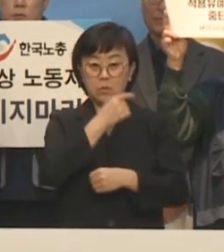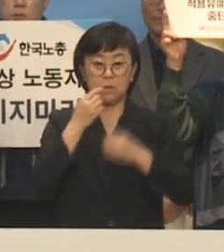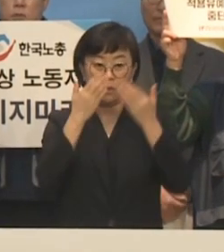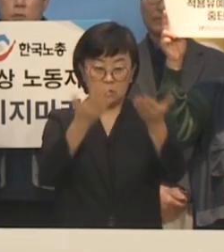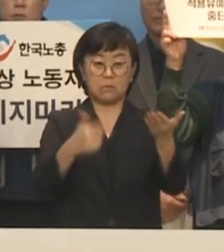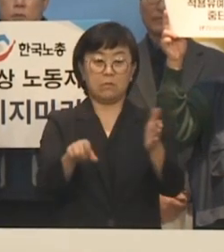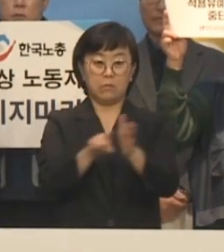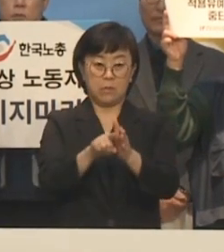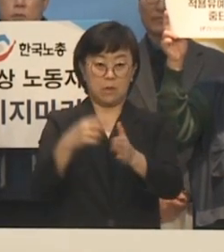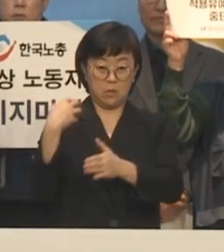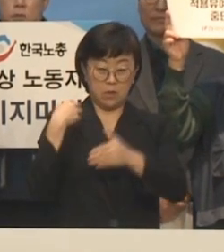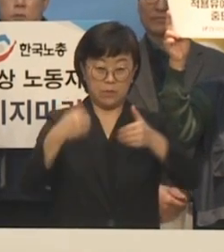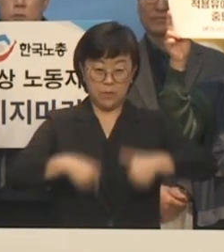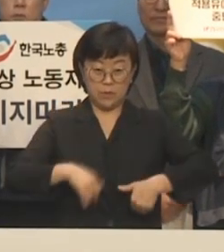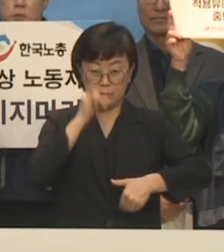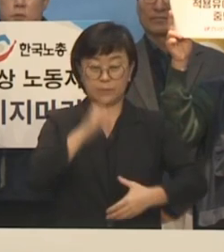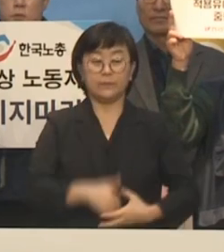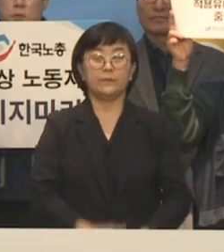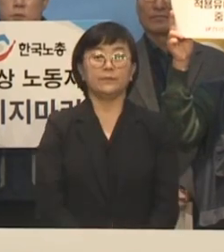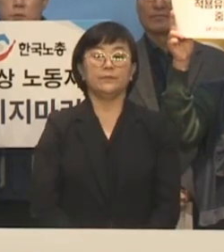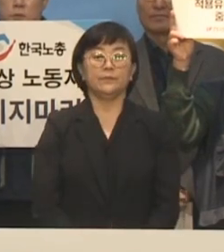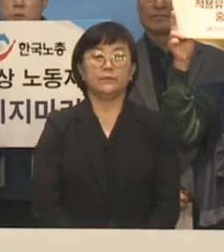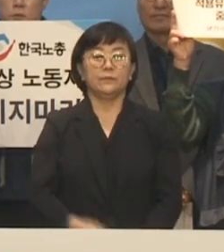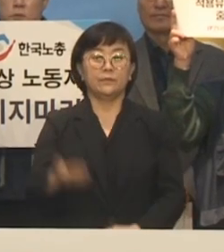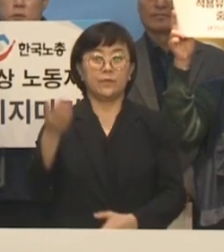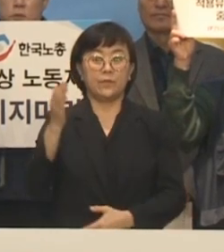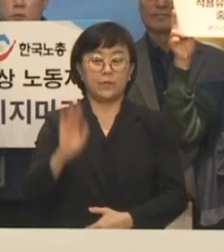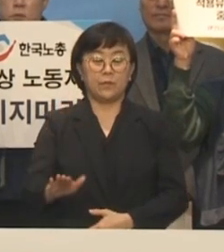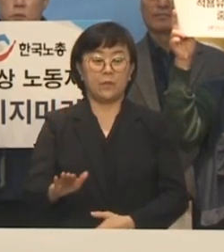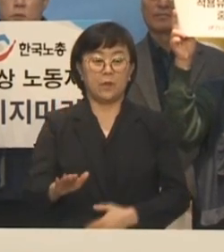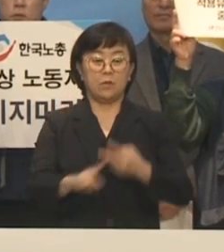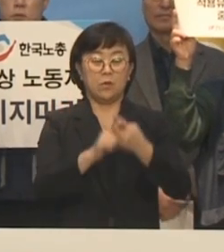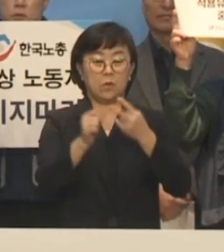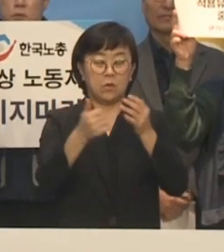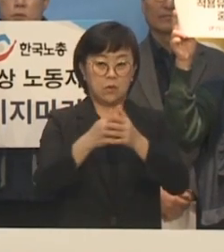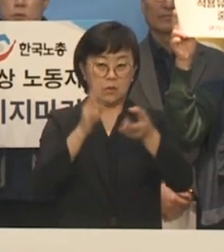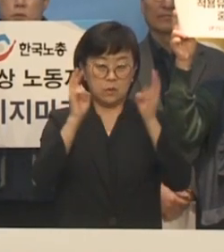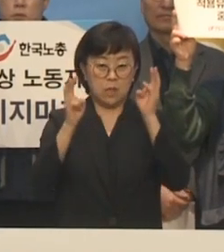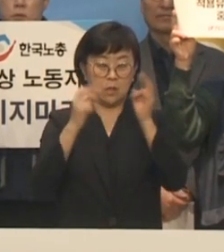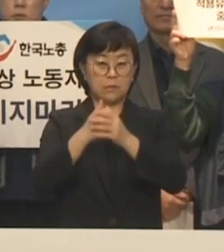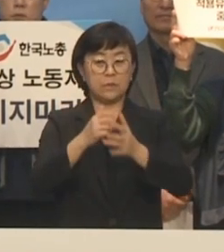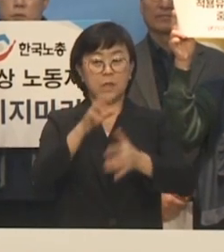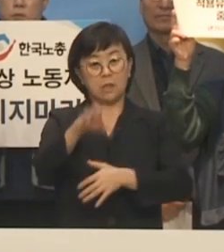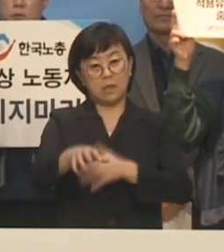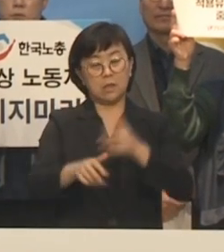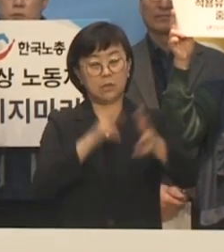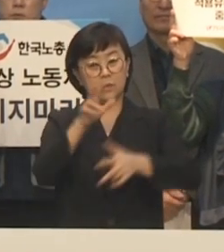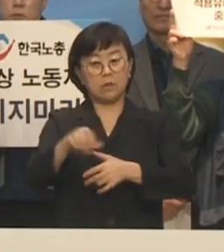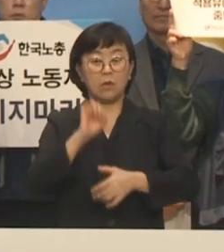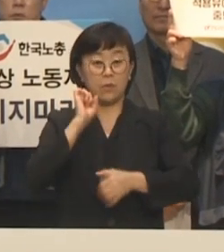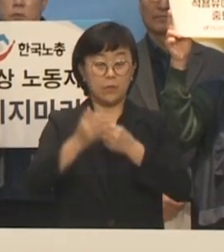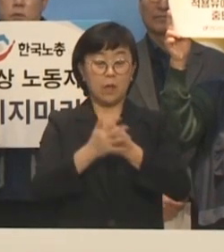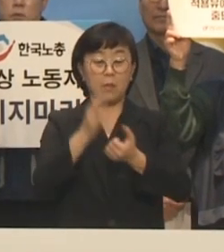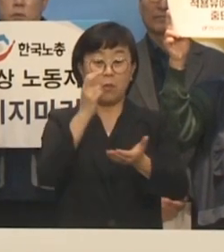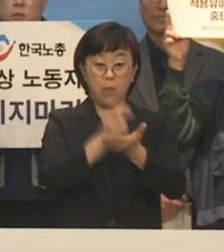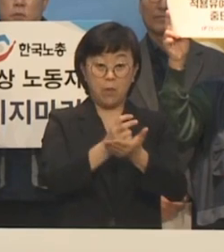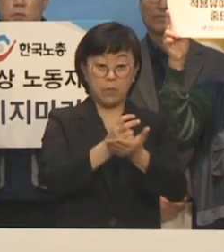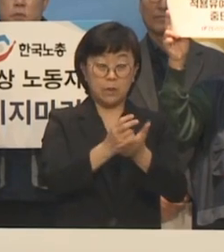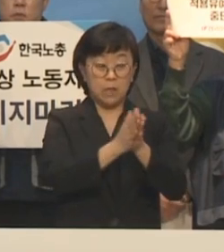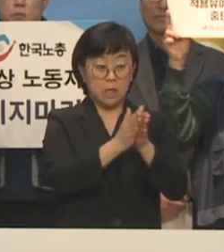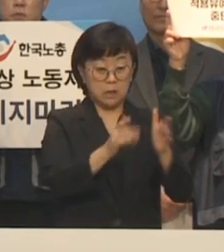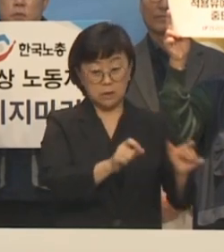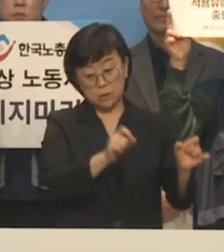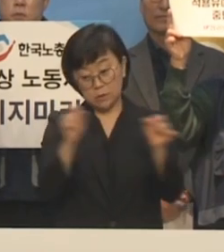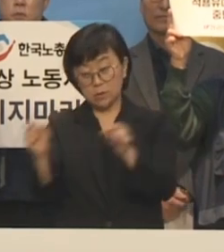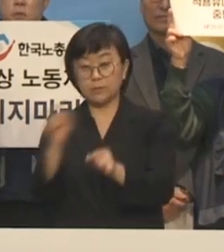위한 역할을 다해야 할 때입니다. 그러나 중소영세 사업장이 어렵다는 핑계로 법의 시행을 또다시 늦추려 하고